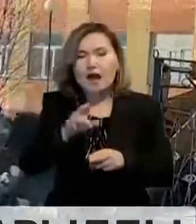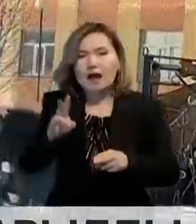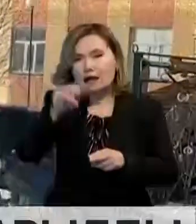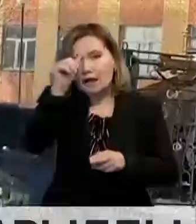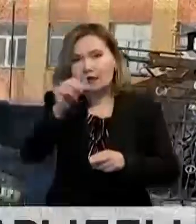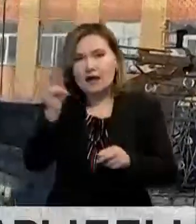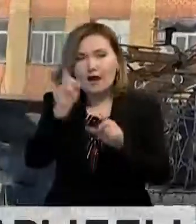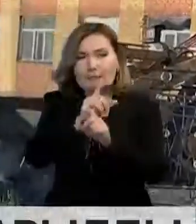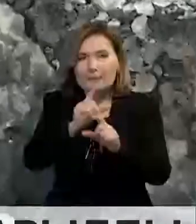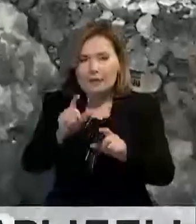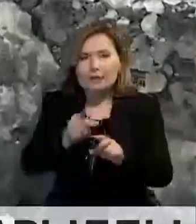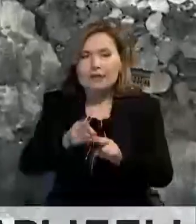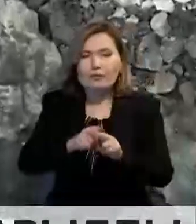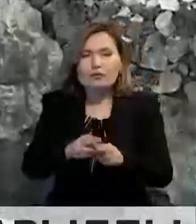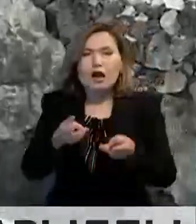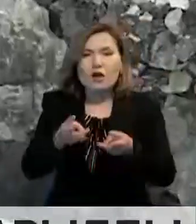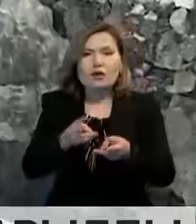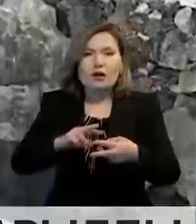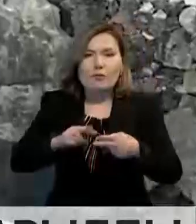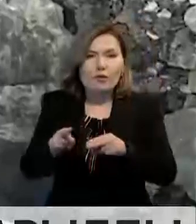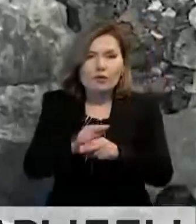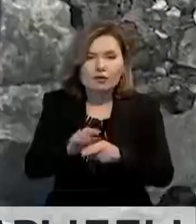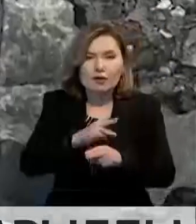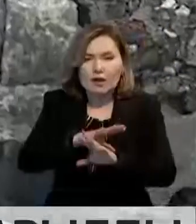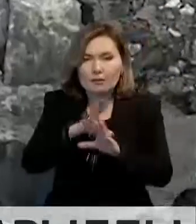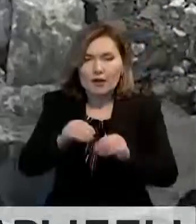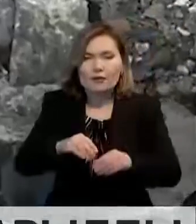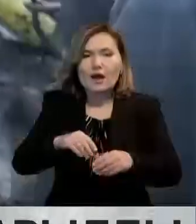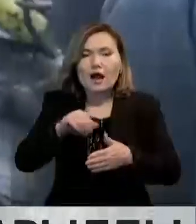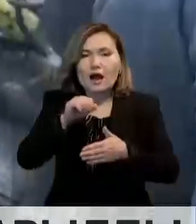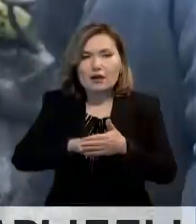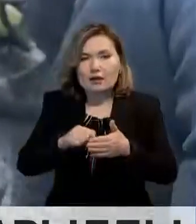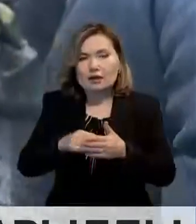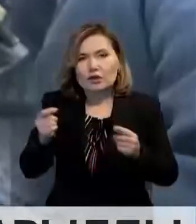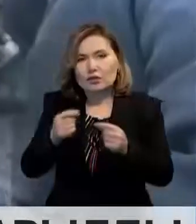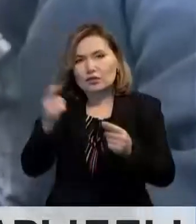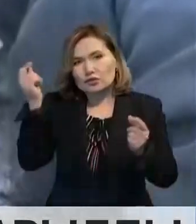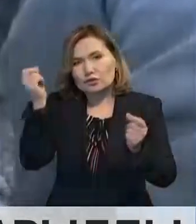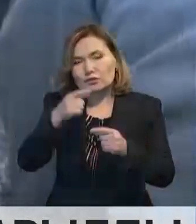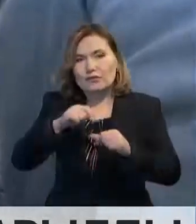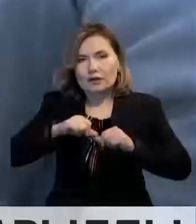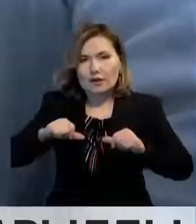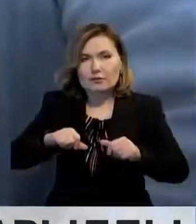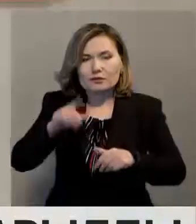мектеп мұржасы ауыстырылған. Қазір жедел штаб құрылды. Жұмыстың басқасында жауапты мамандар жүр.